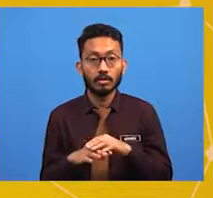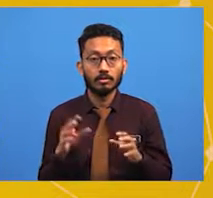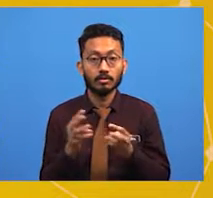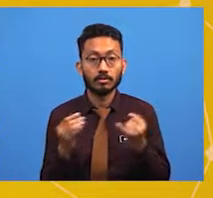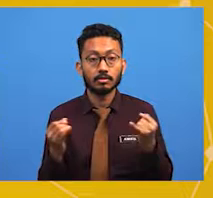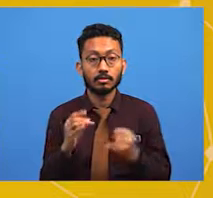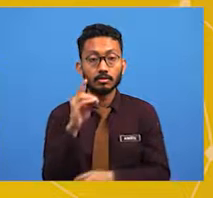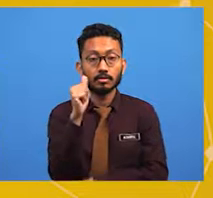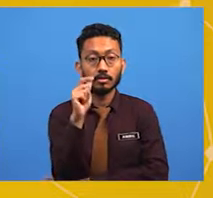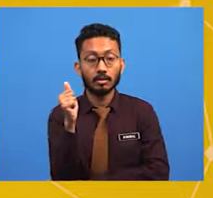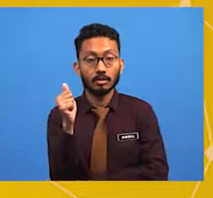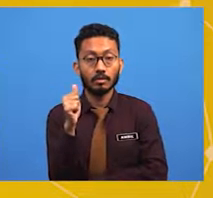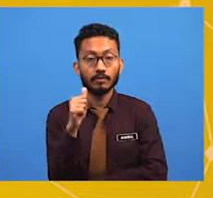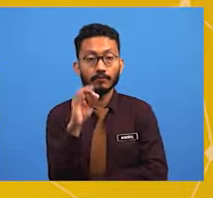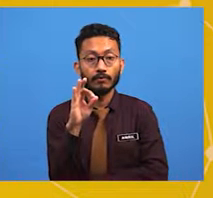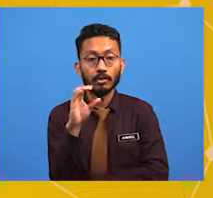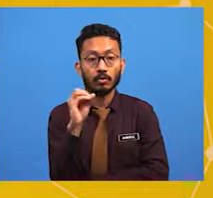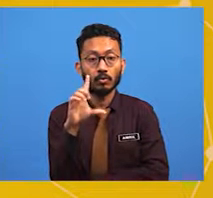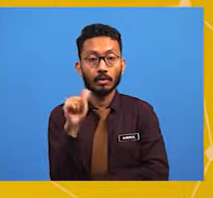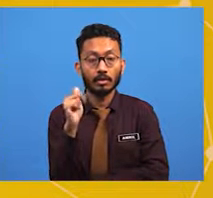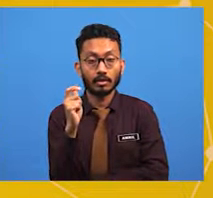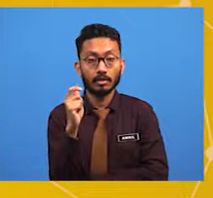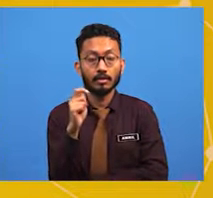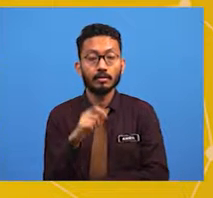float dan diberi nilai